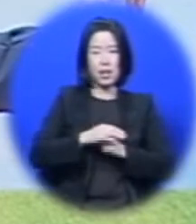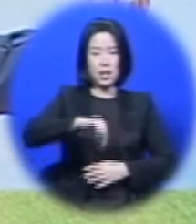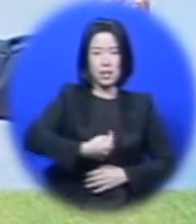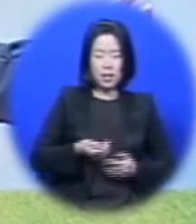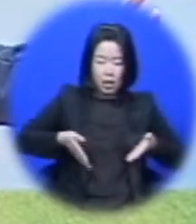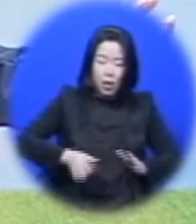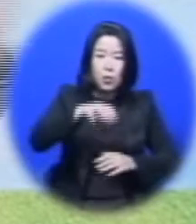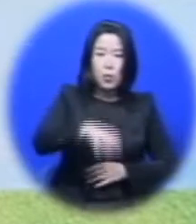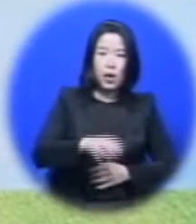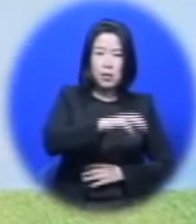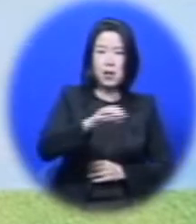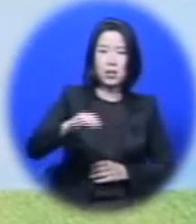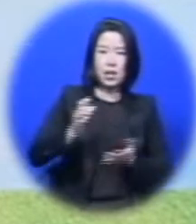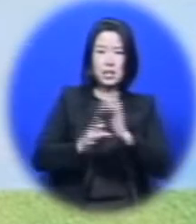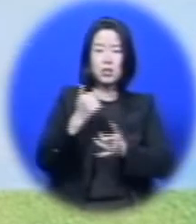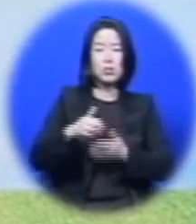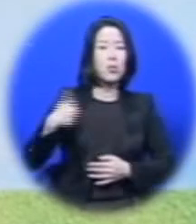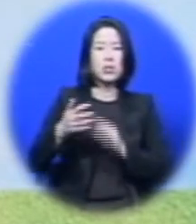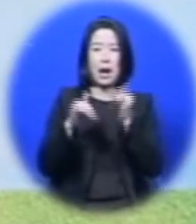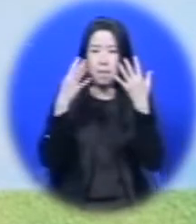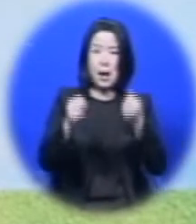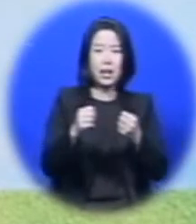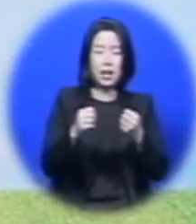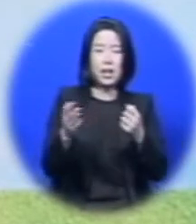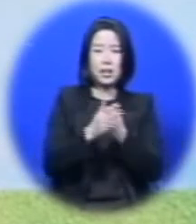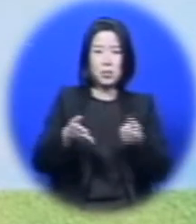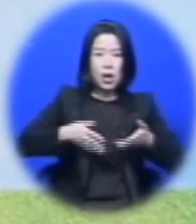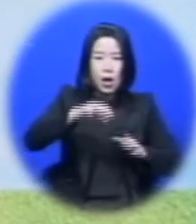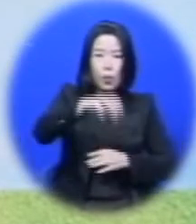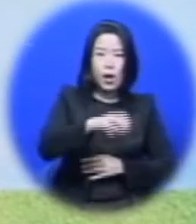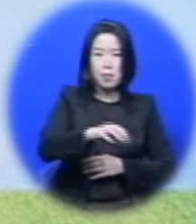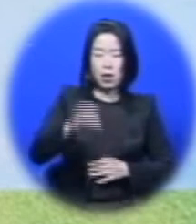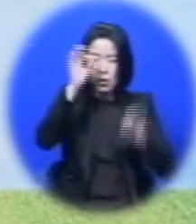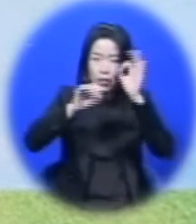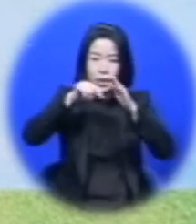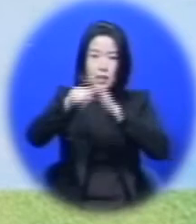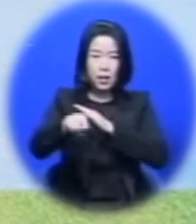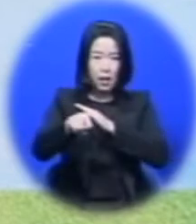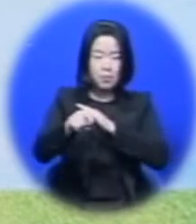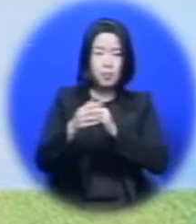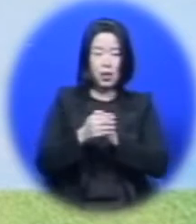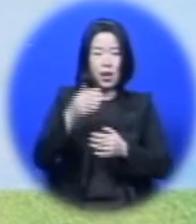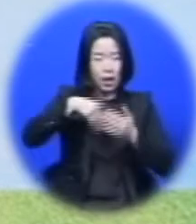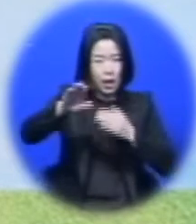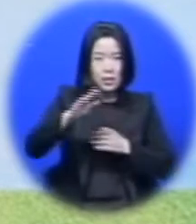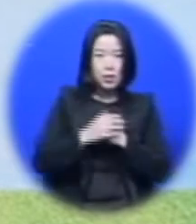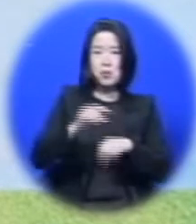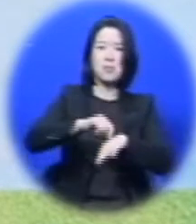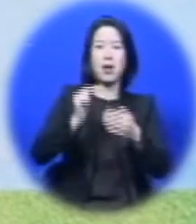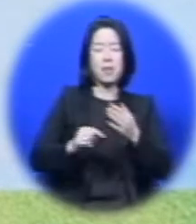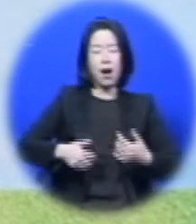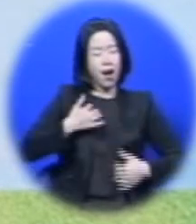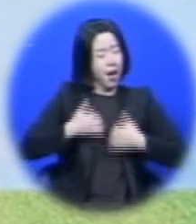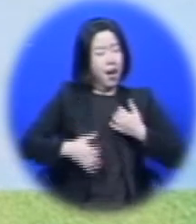마을에 예수 안 믿는 사람이 너무 많아. 그래서 자기 고향 마을로 찾아갑니다. 자기 마을에 찾아가서 마음에 막 흥분이